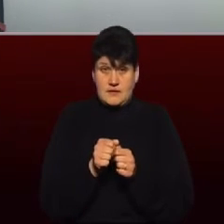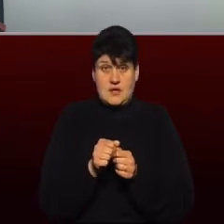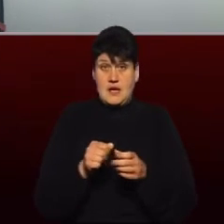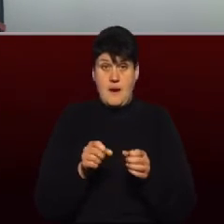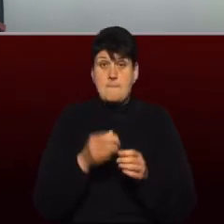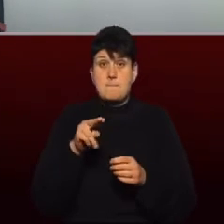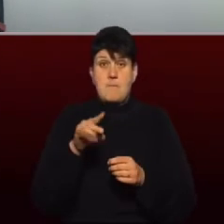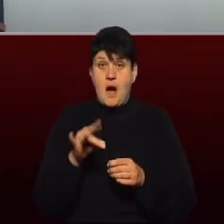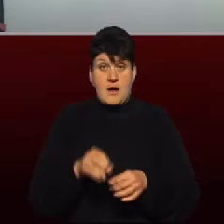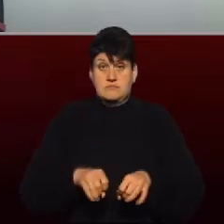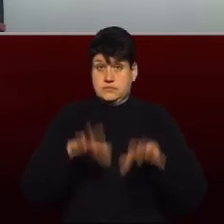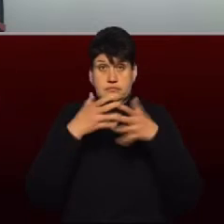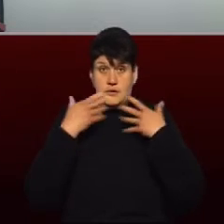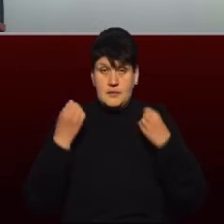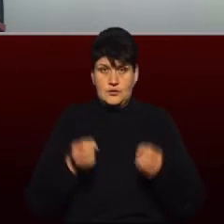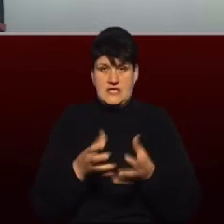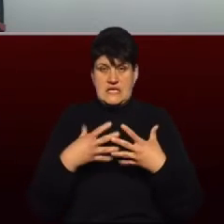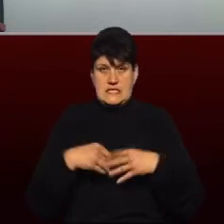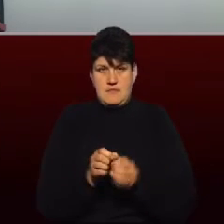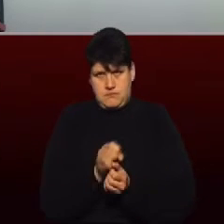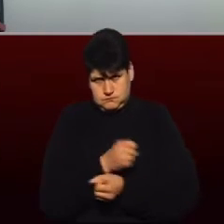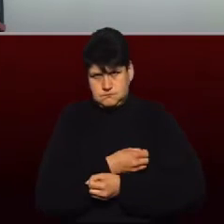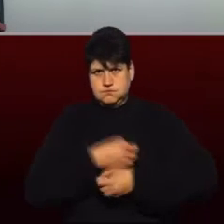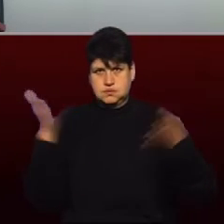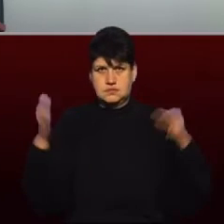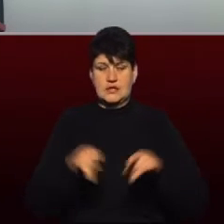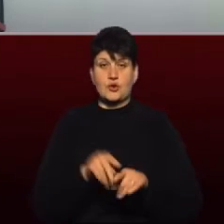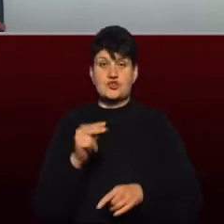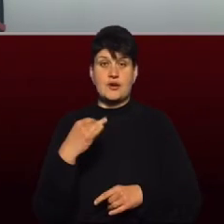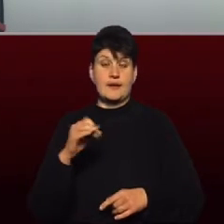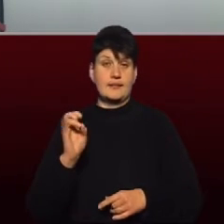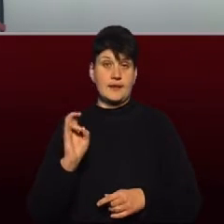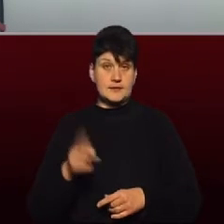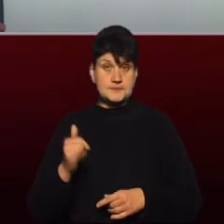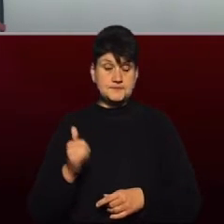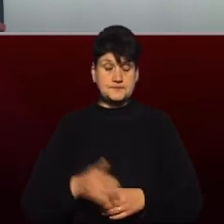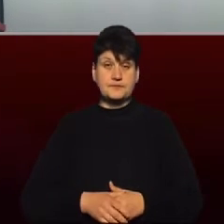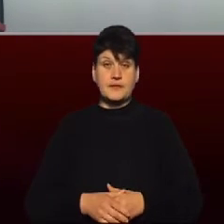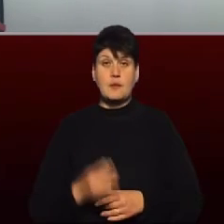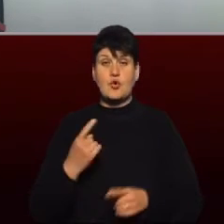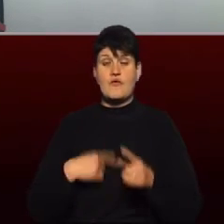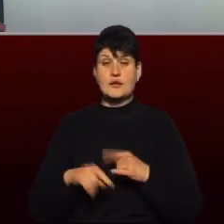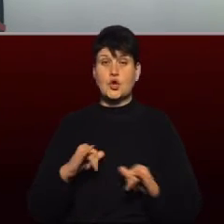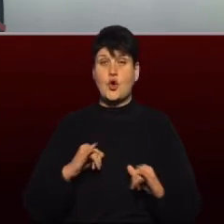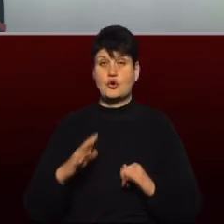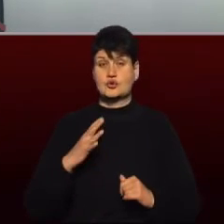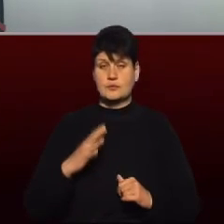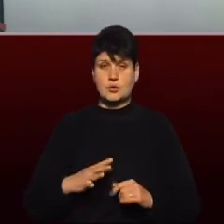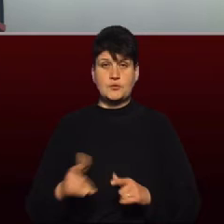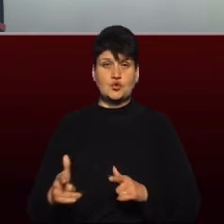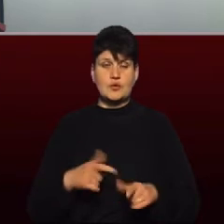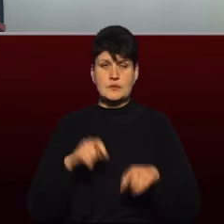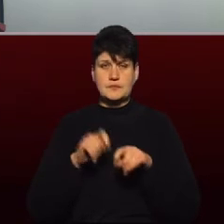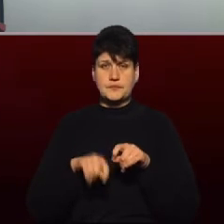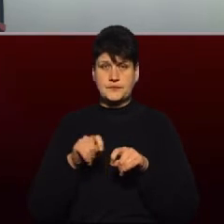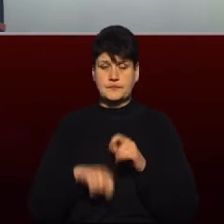І тоді крах відбувається. Uh-huh. Повернемося трохи до толерантності. Ще одне дослідження було підготовлено соціологічною групою «Рейтинг» до